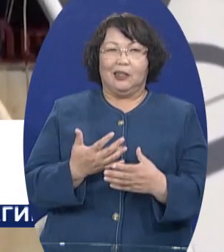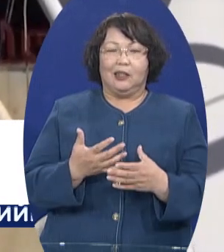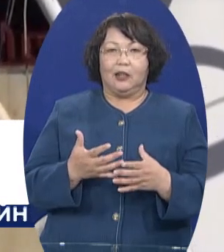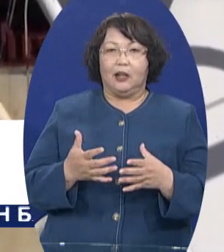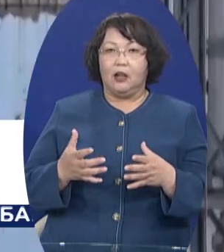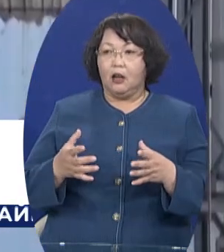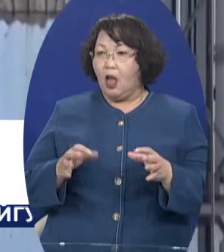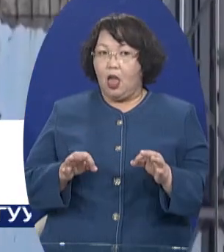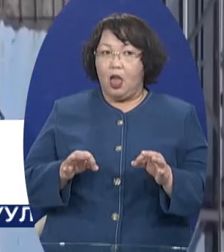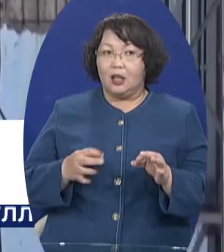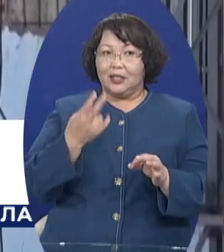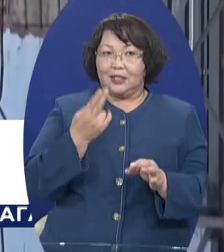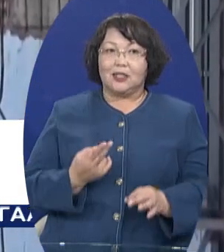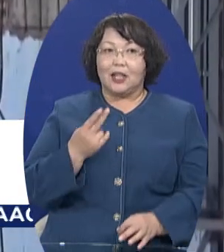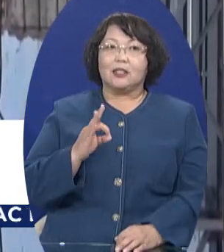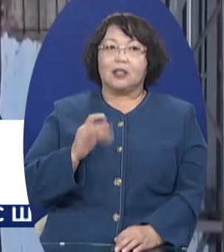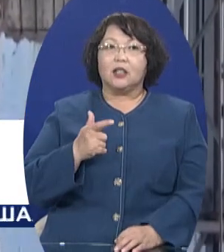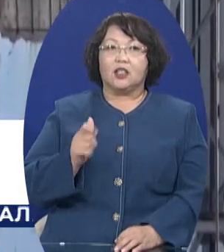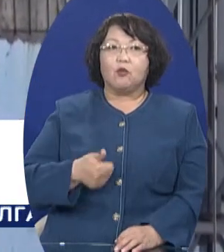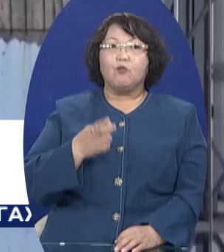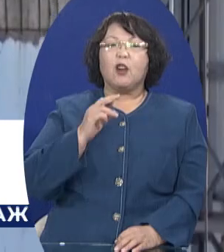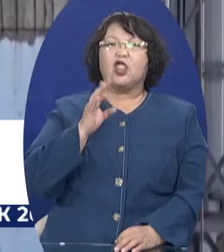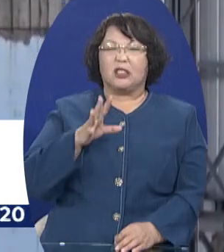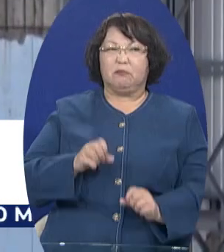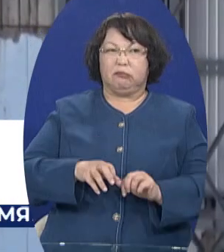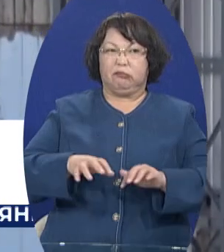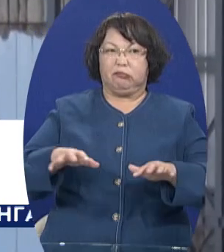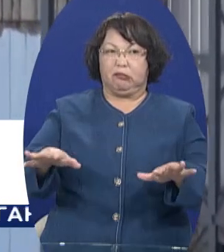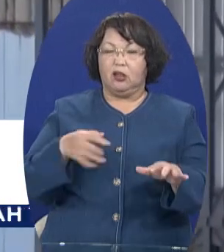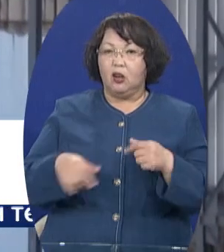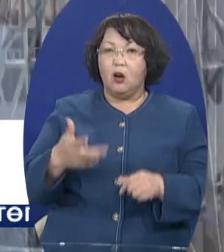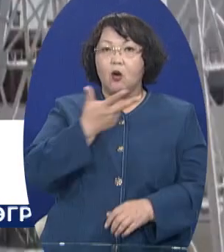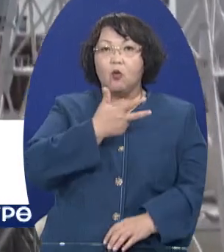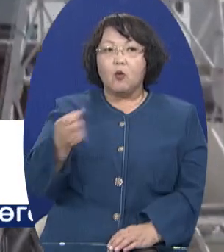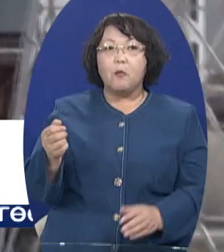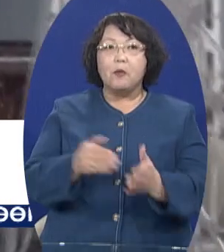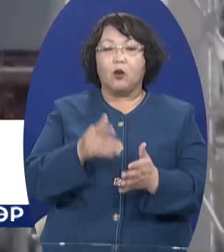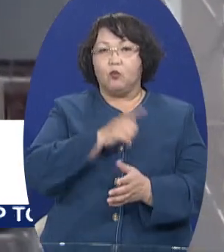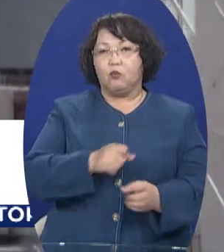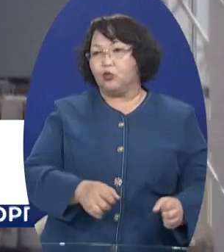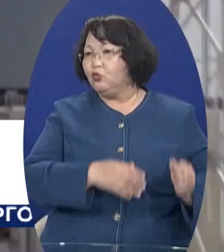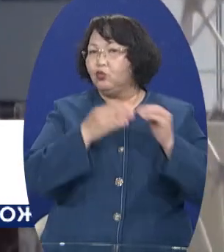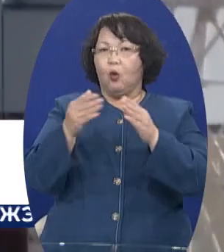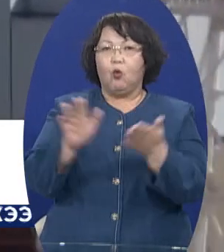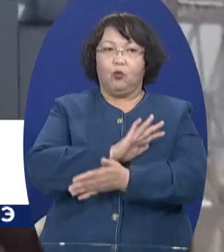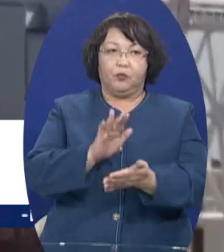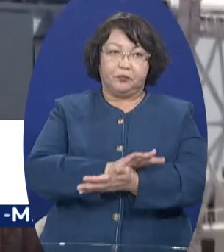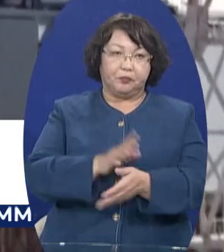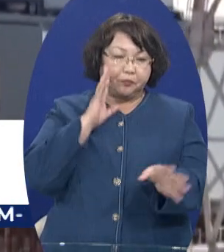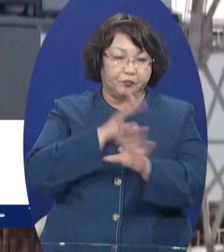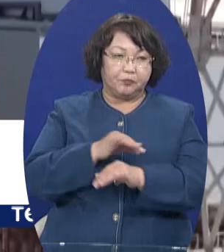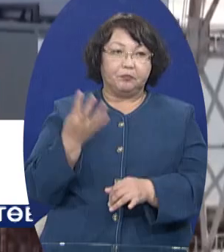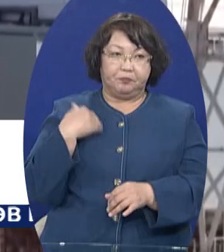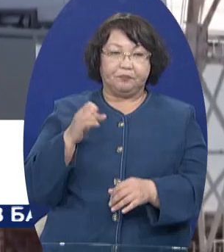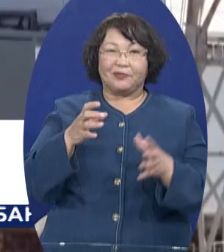битүүмжлэл алдагдж цацраг идэвхт бодис алдагдан станцын орчимд байх нутгаас 300 мянга гаруй хүнийг нүүлгэн шилжүүлж байсан. Реакторууд